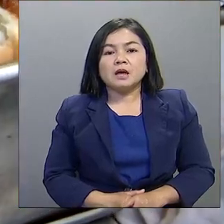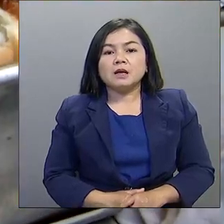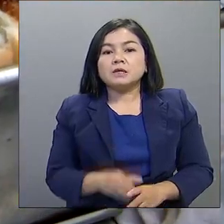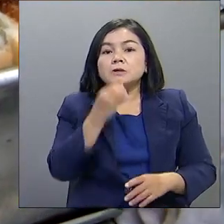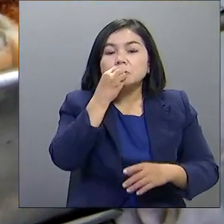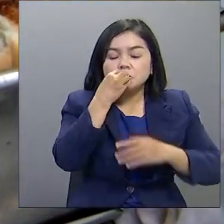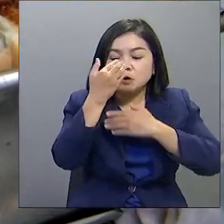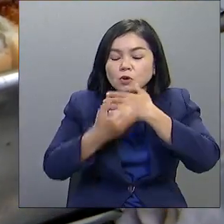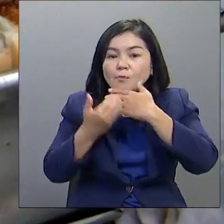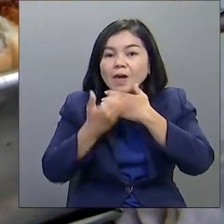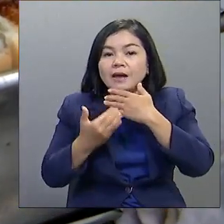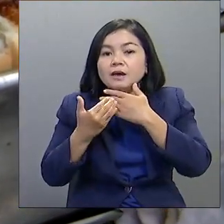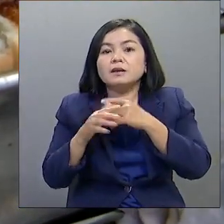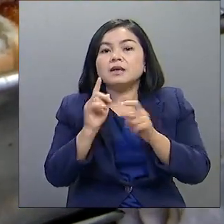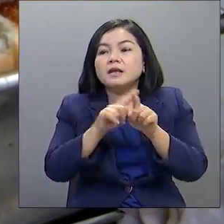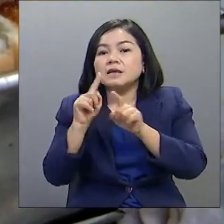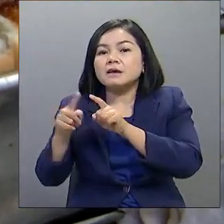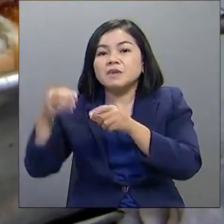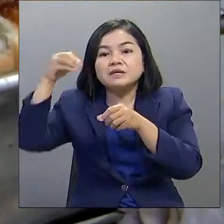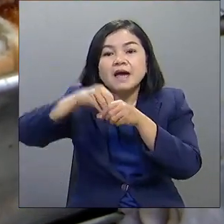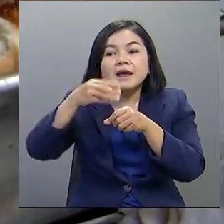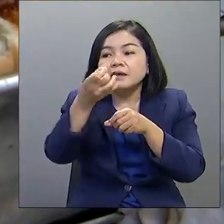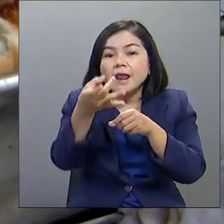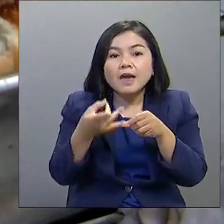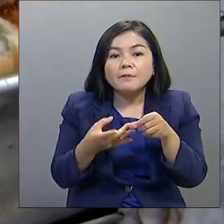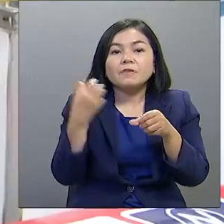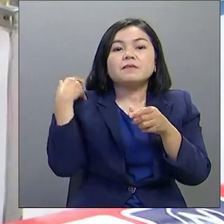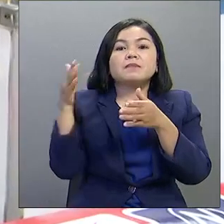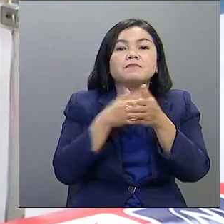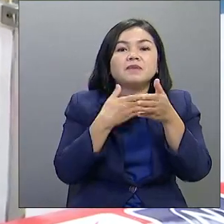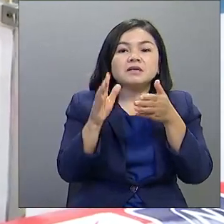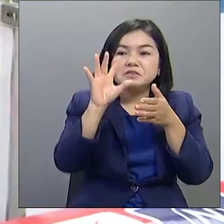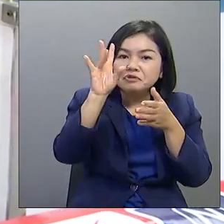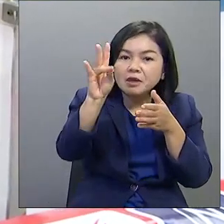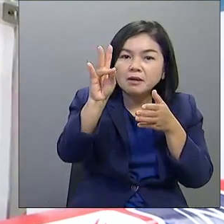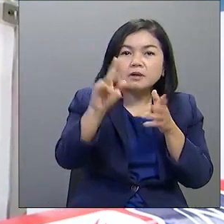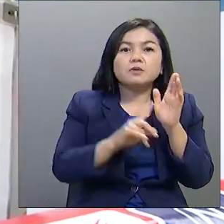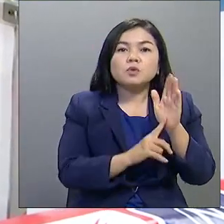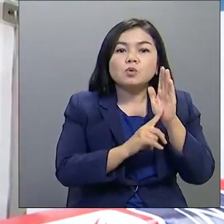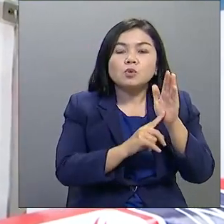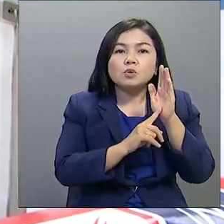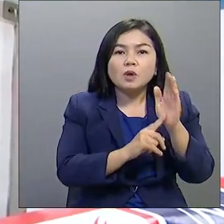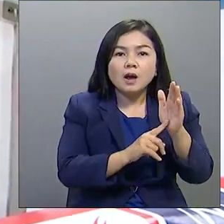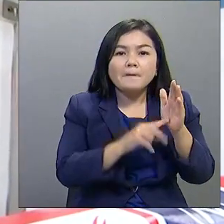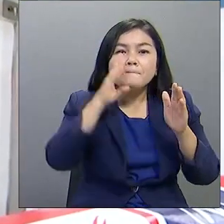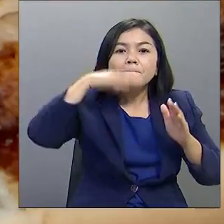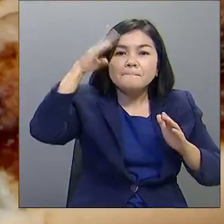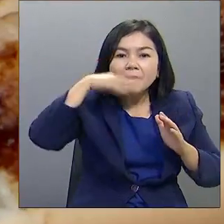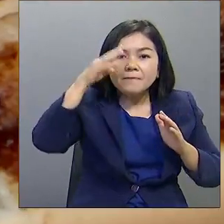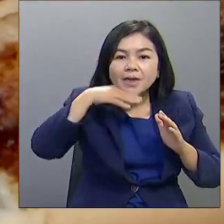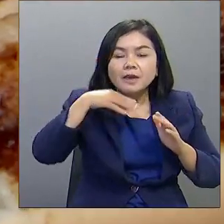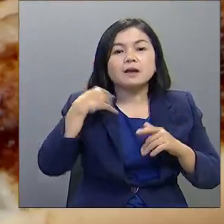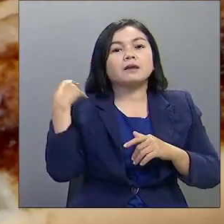ขนมปังของเรามีกี่ไส้จ๊ะ ขนมปังทั้งหมดมี7ไส้ครับผมเอาตัวนี้ก่อนนะตัวนี้เป็นไส้พริกเผา พริกเผา ครับ